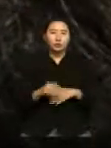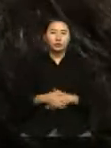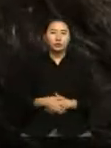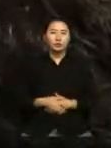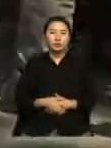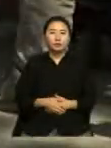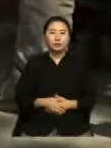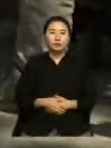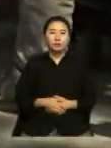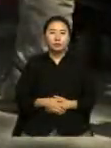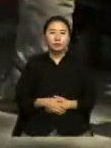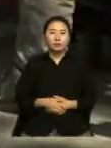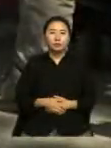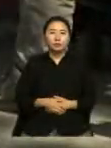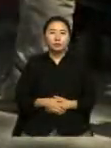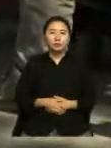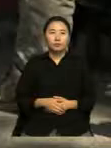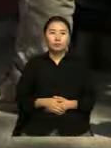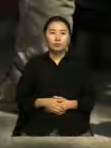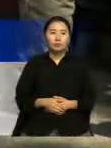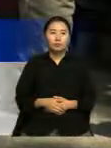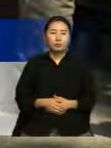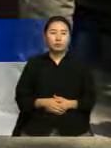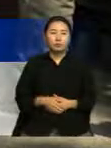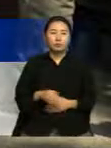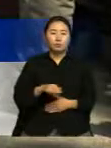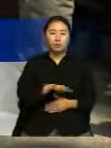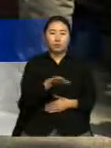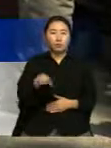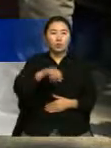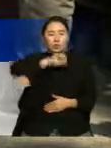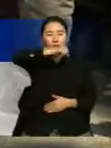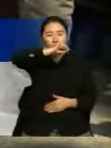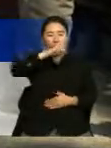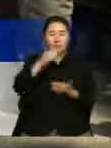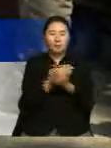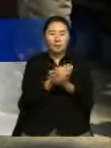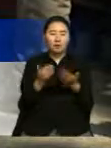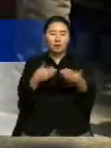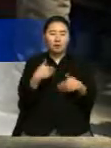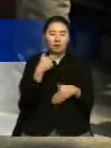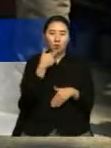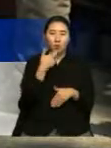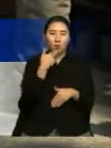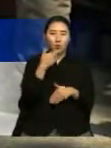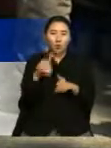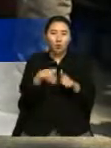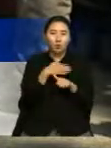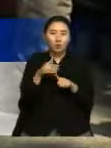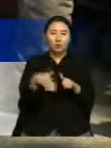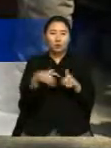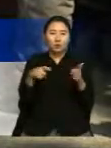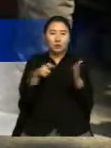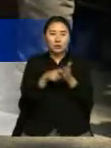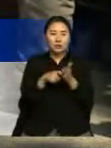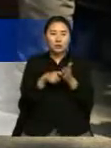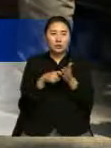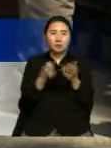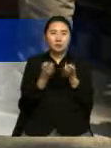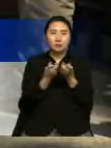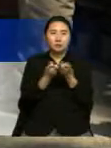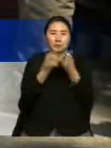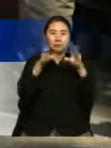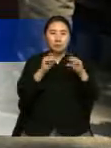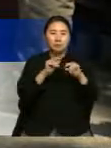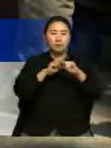있습니다. 그런 분들에 대한 예산이 전혀 반영이 되지 않은 상황에서 지금 그 등급제만 폐지가 된